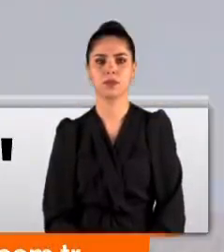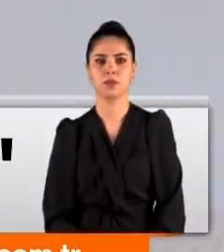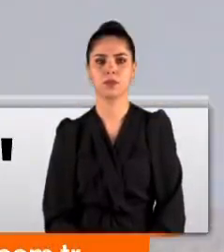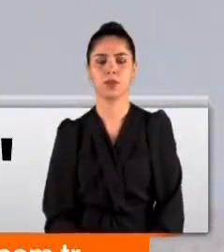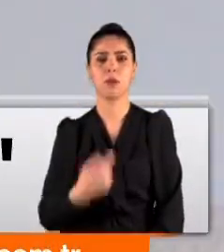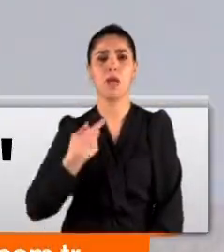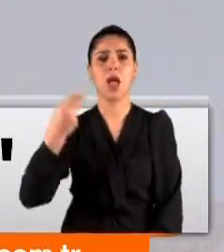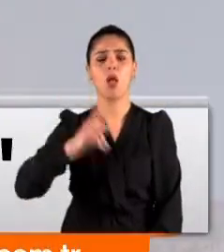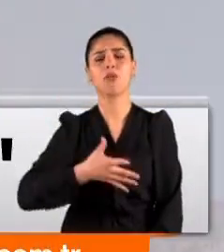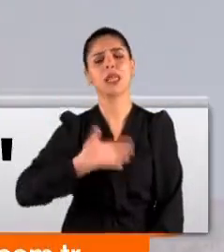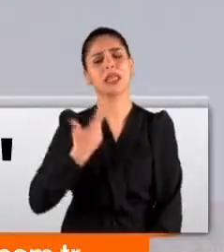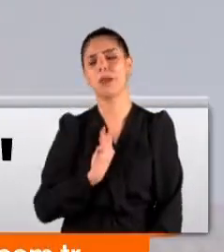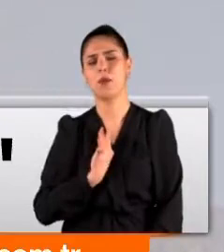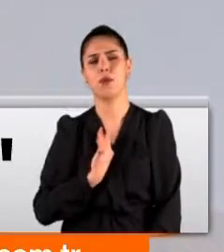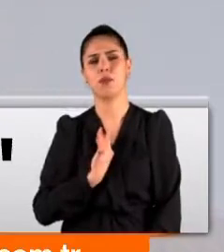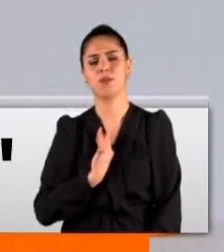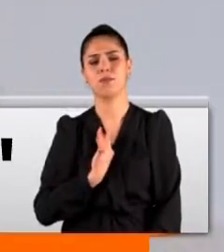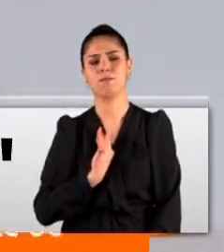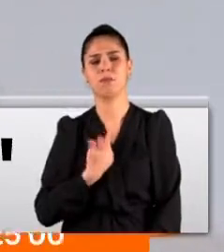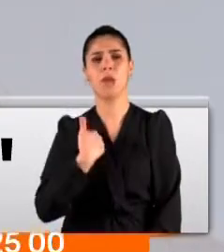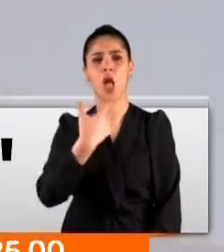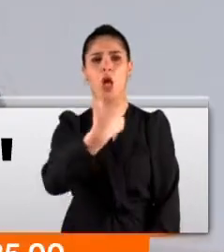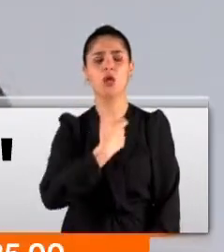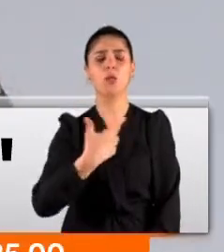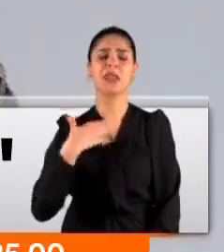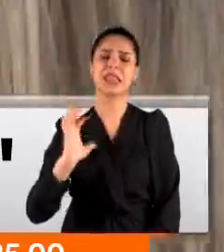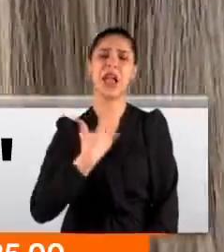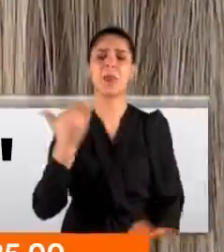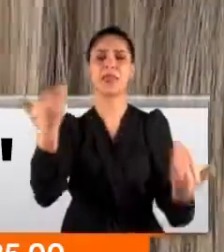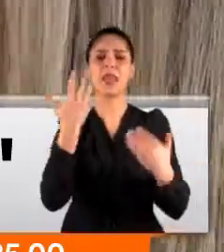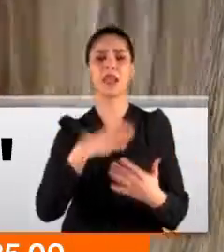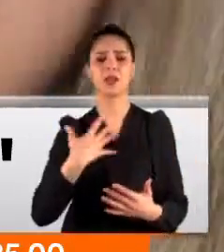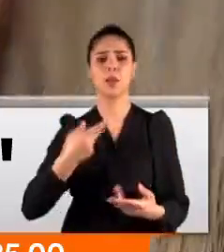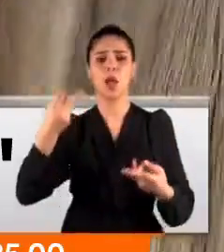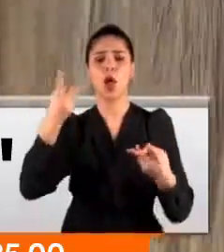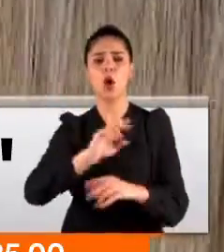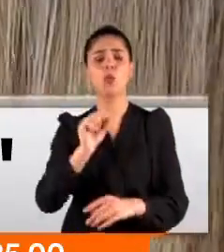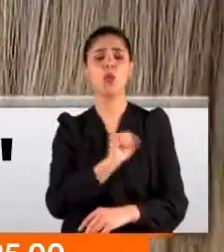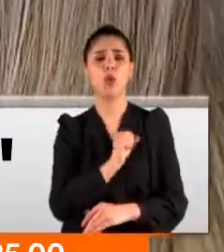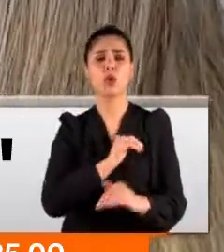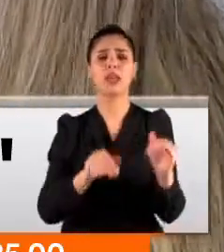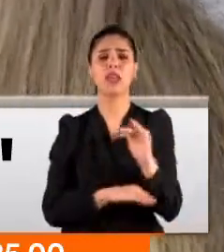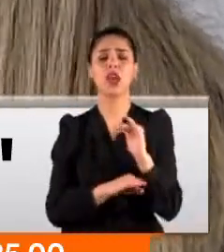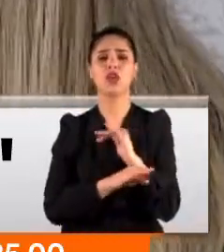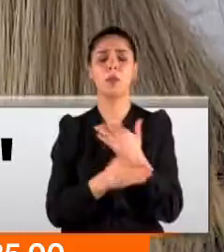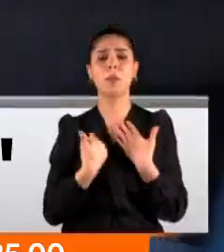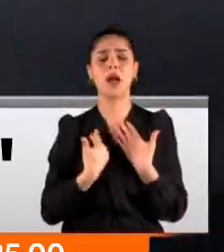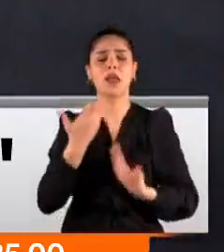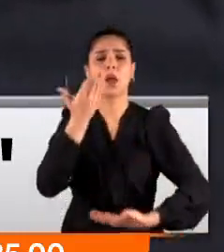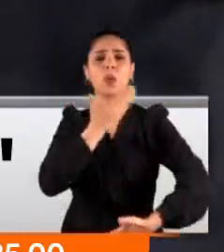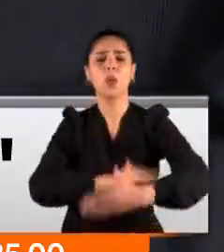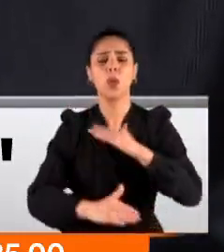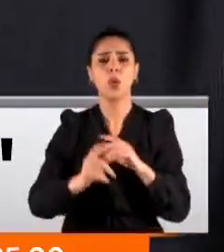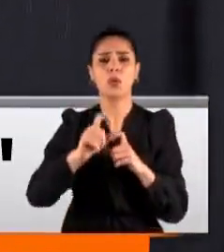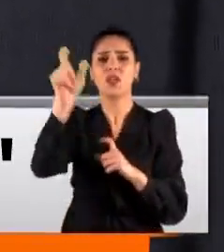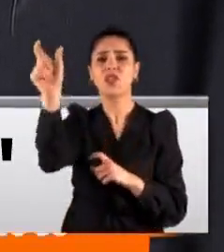Ben öldürülmek istemiyorum. Bana sahip çıkılmasını istiyorum. Öldürülme korkusuyla yaşamaktan artık yoruldum.